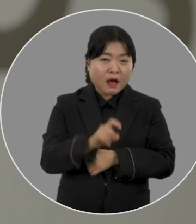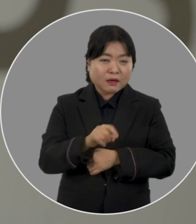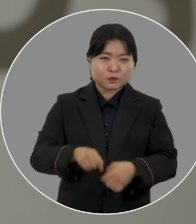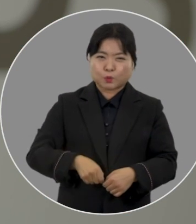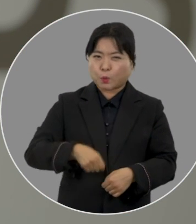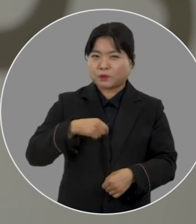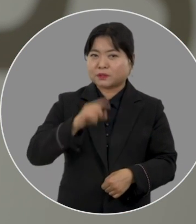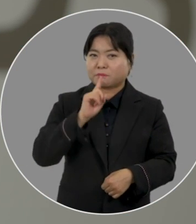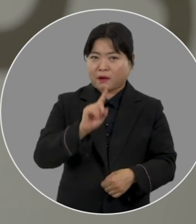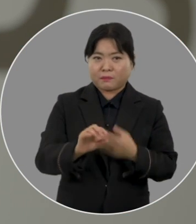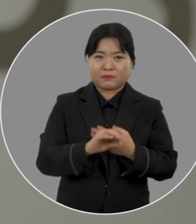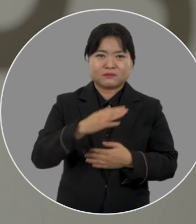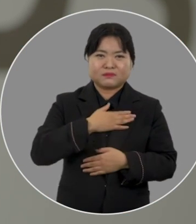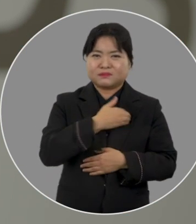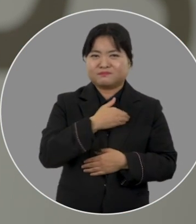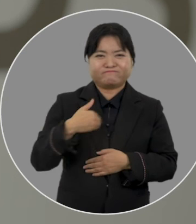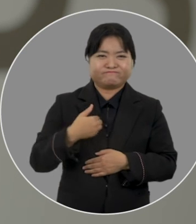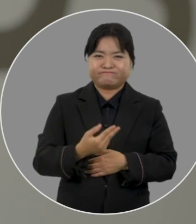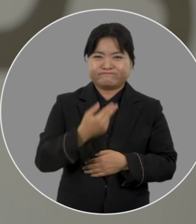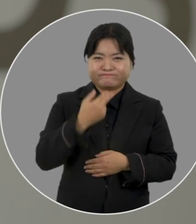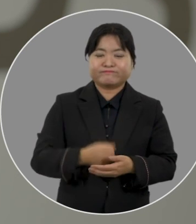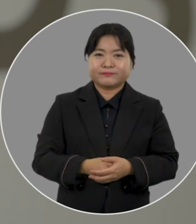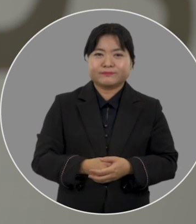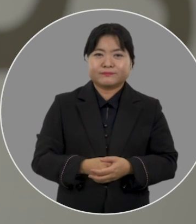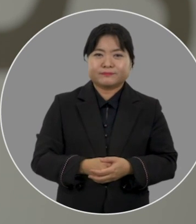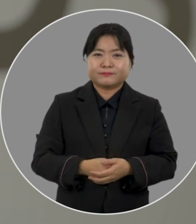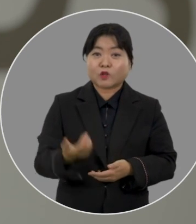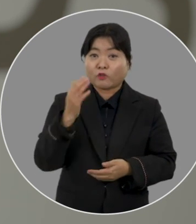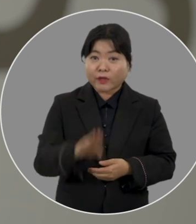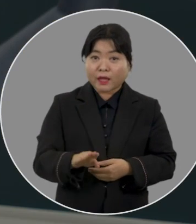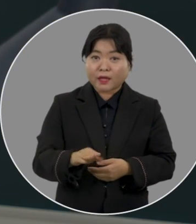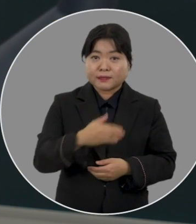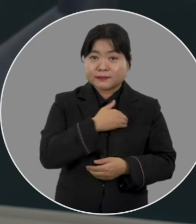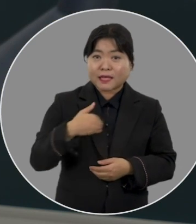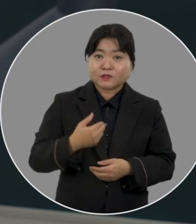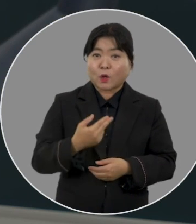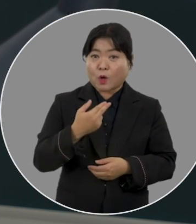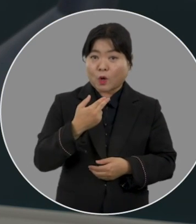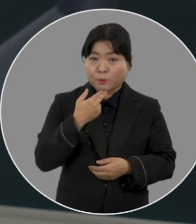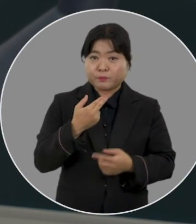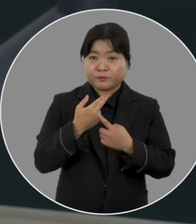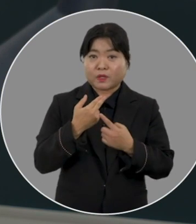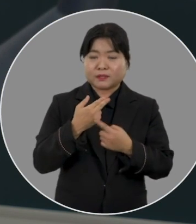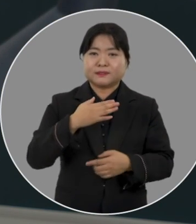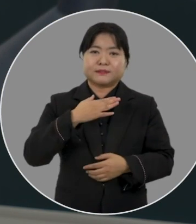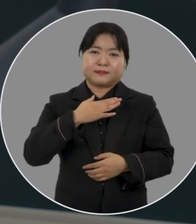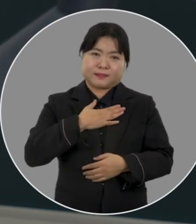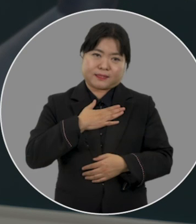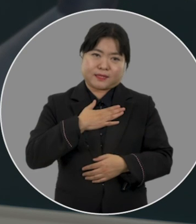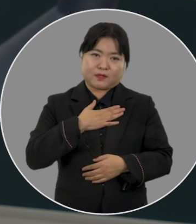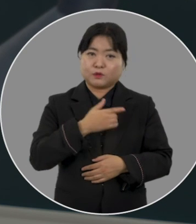솔직히 말씀드리면 저는 자신이 없어요. 그런데 자신 없어